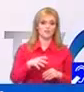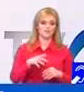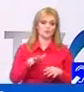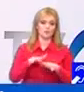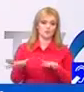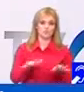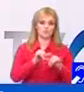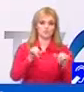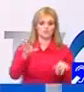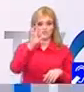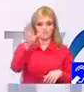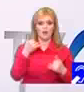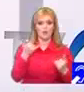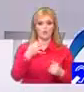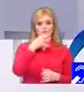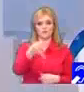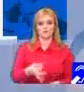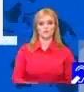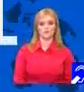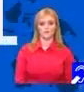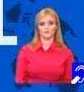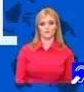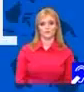țării? Vă spun imediat în telejurnal.